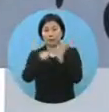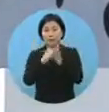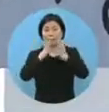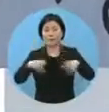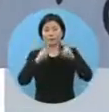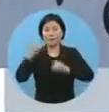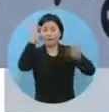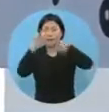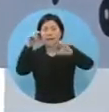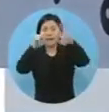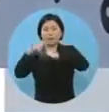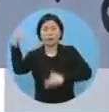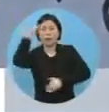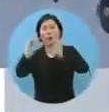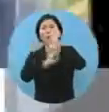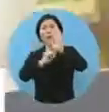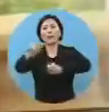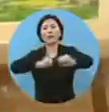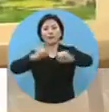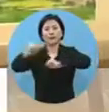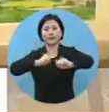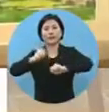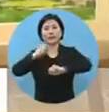찾아가는 관광 홍보 활동을 펼칩니다.